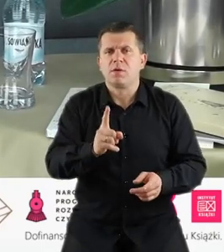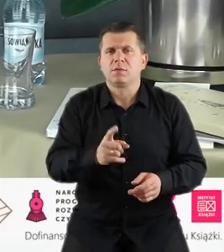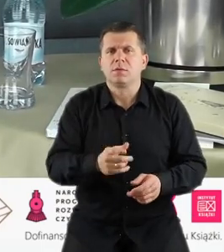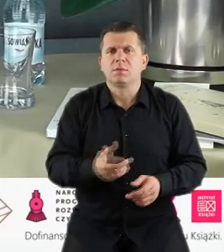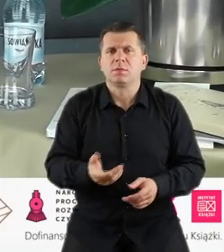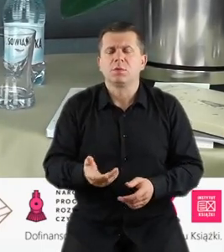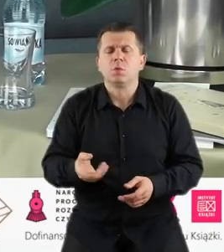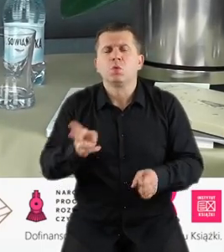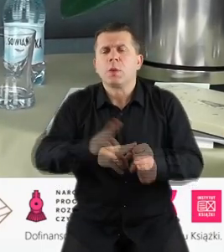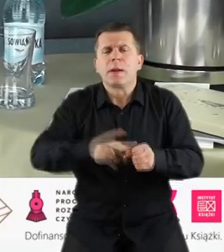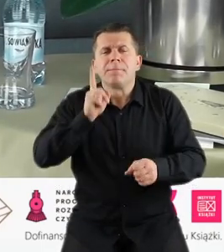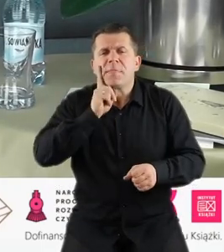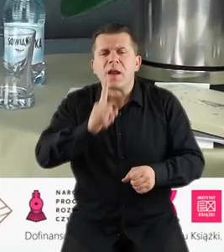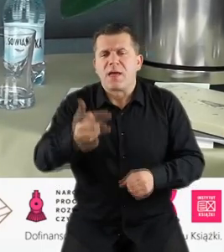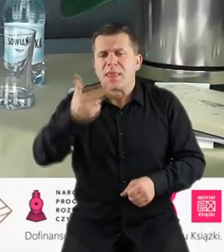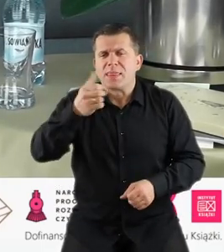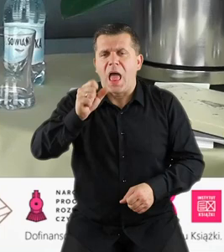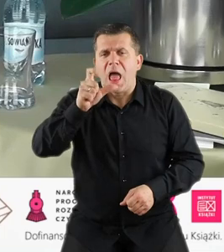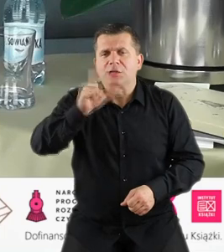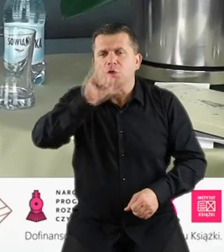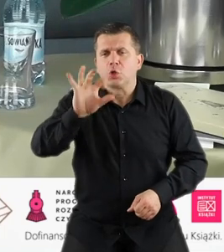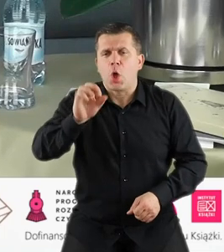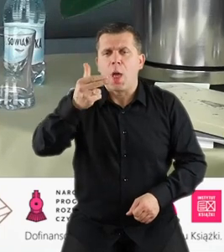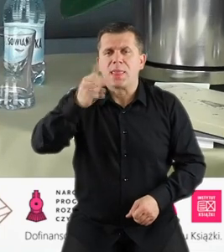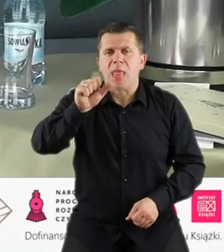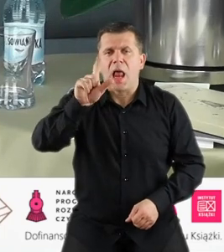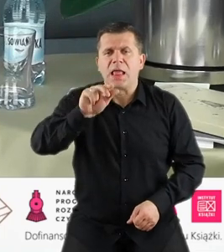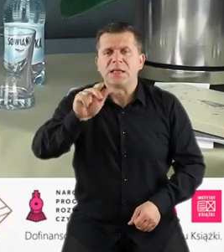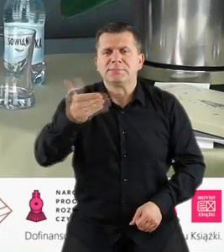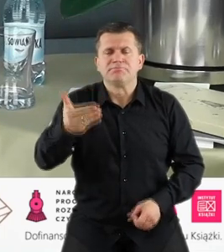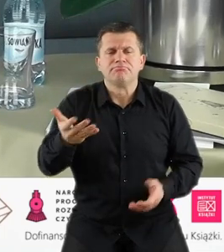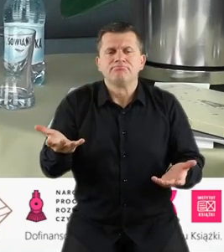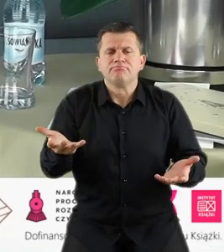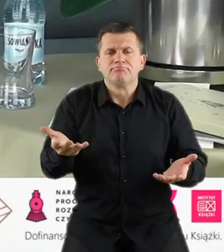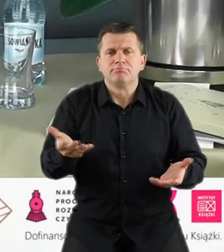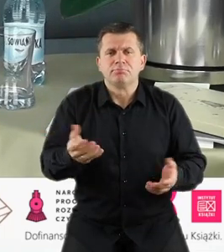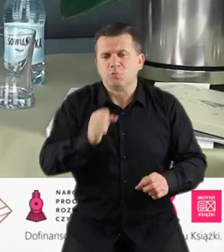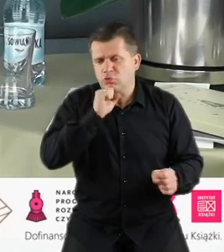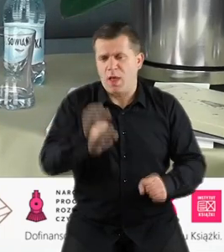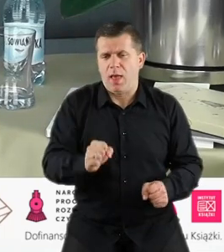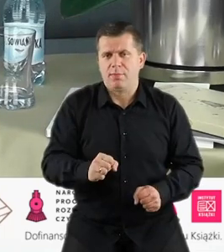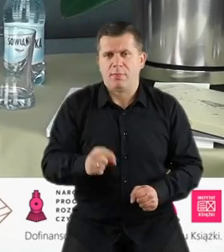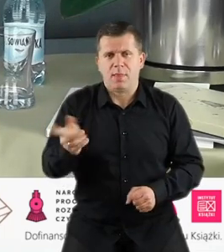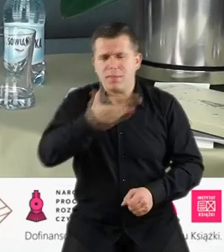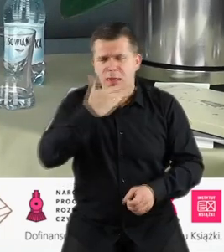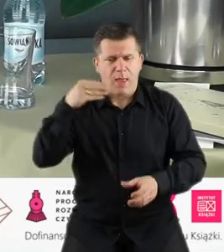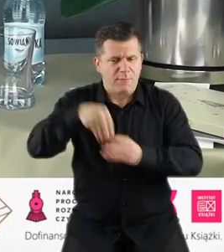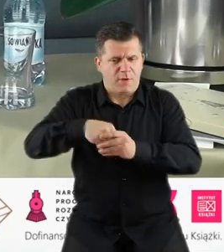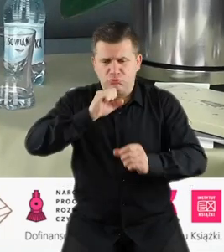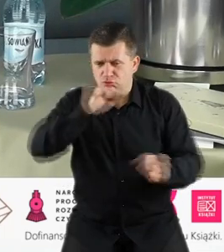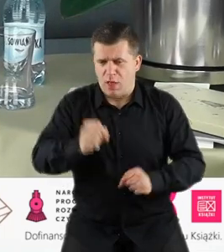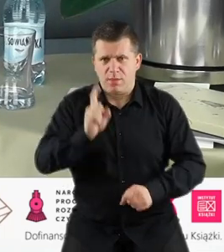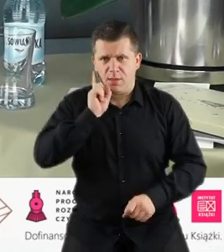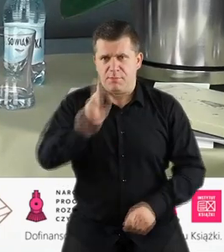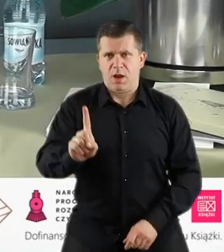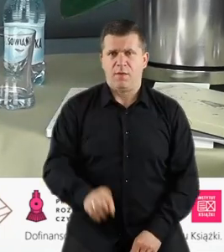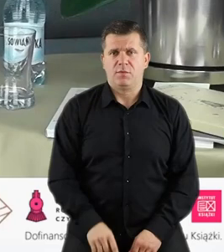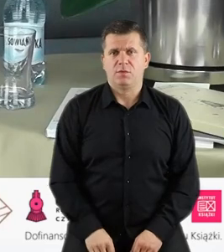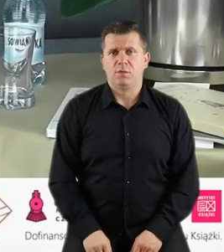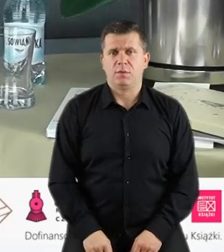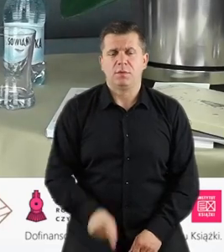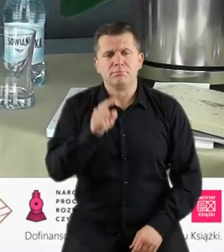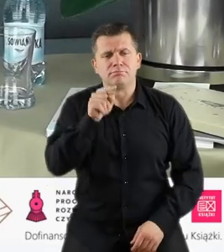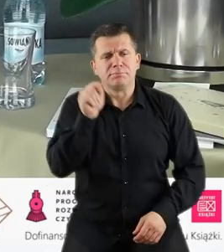Nośnikiem jakiej prawdy jest nacjonalizm? Tak? Żadnej. Żadnej. Tam nie ma żadnej prawdy.